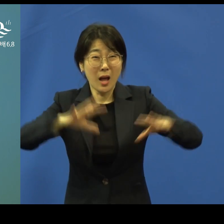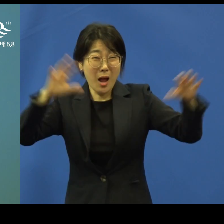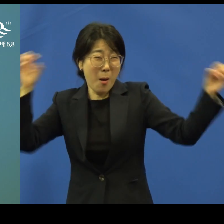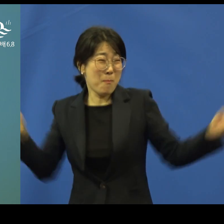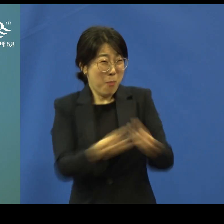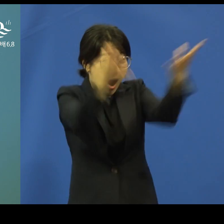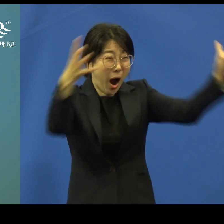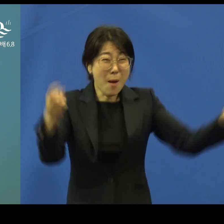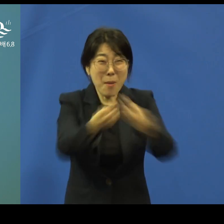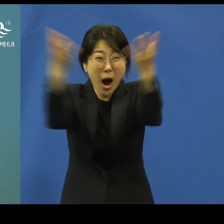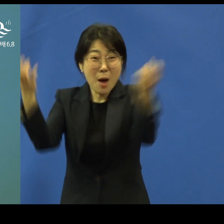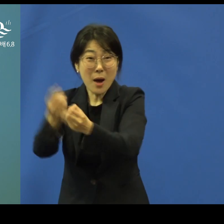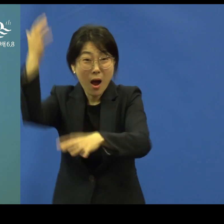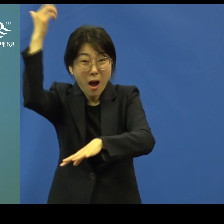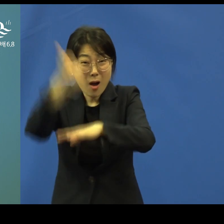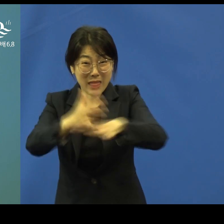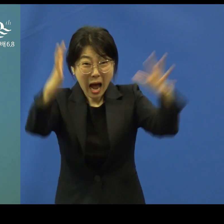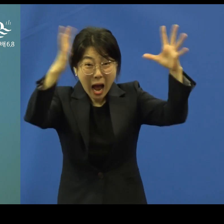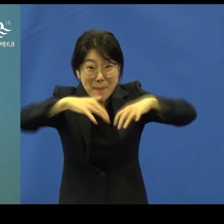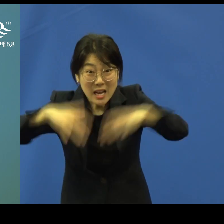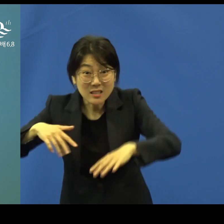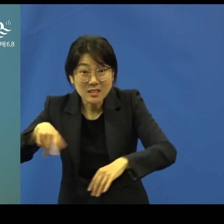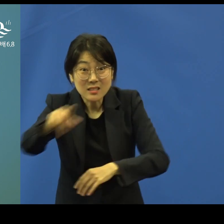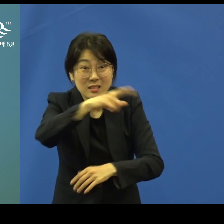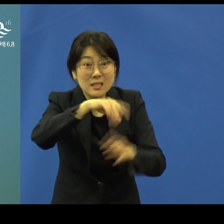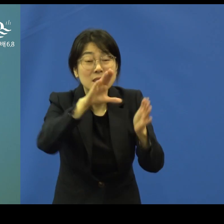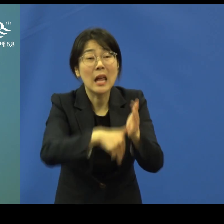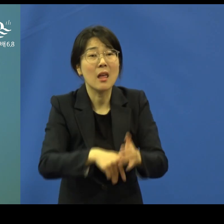아무것도 없었던 나라잖아요.